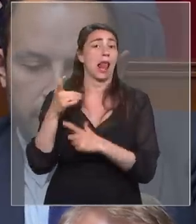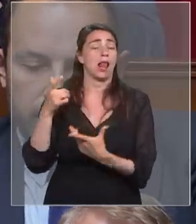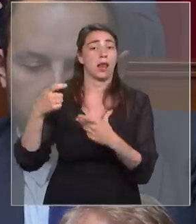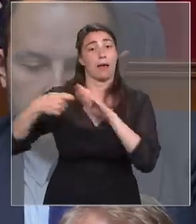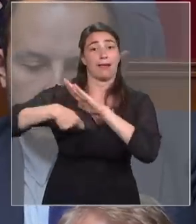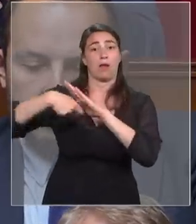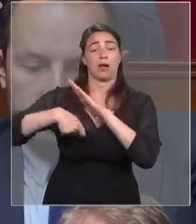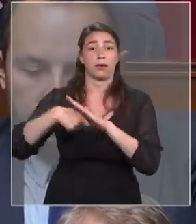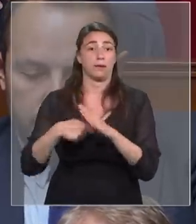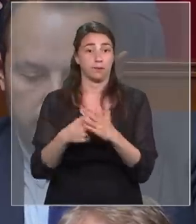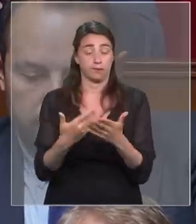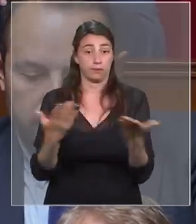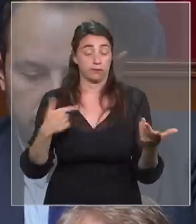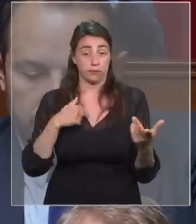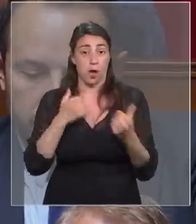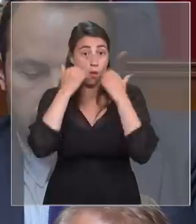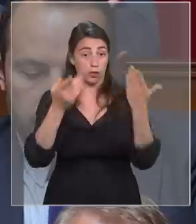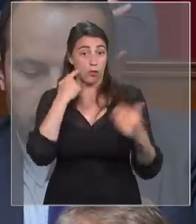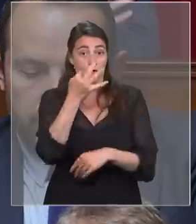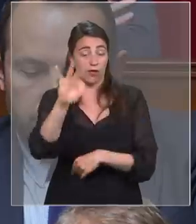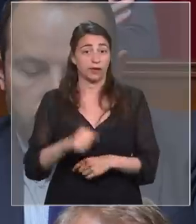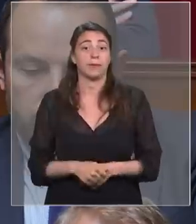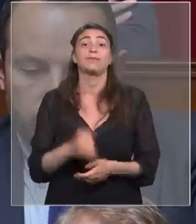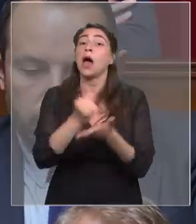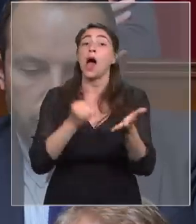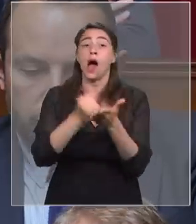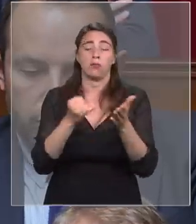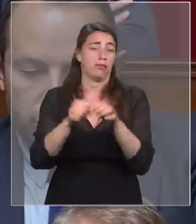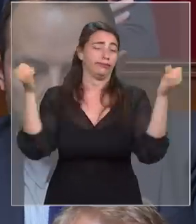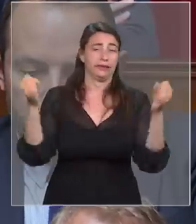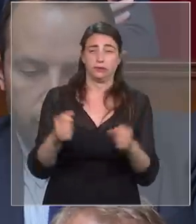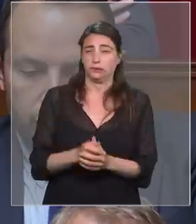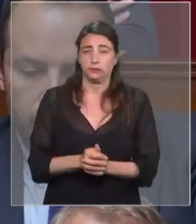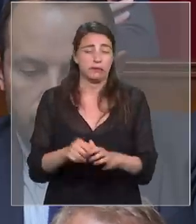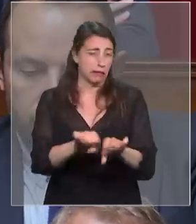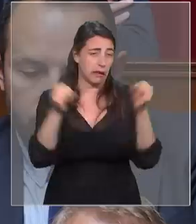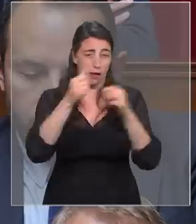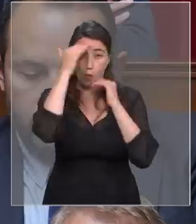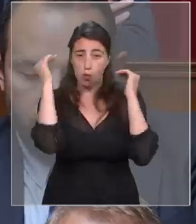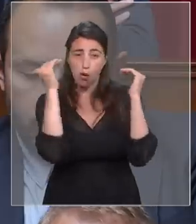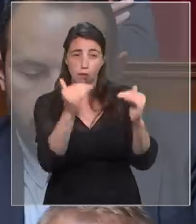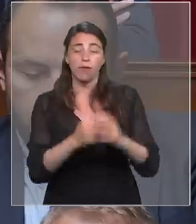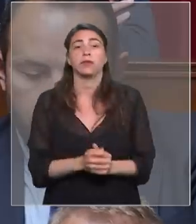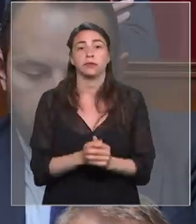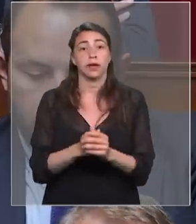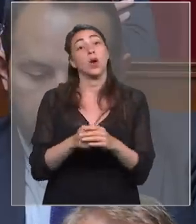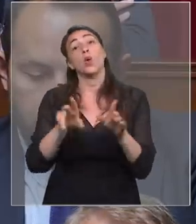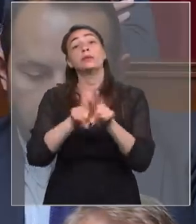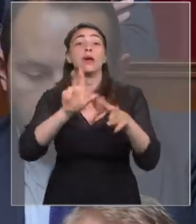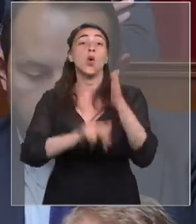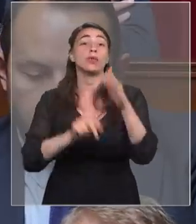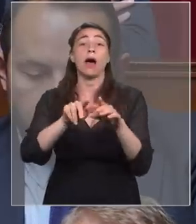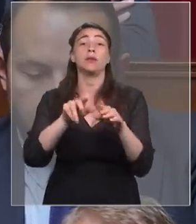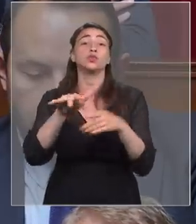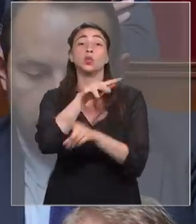Elle brise le consentement à l'impôt, casse la confiance dans l'action publique, sape la foi dans notre contrat social.